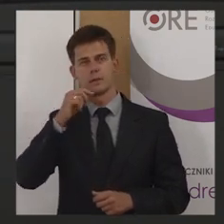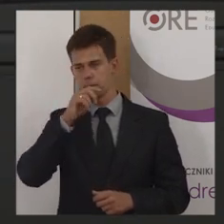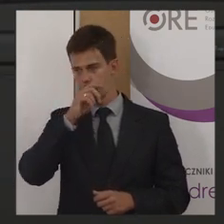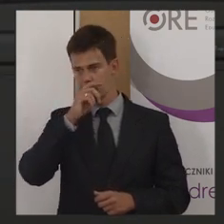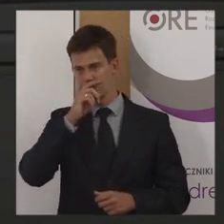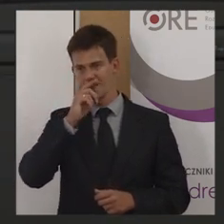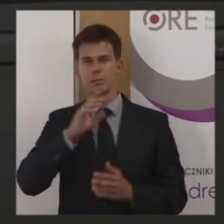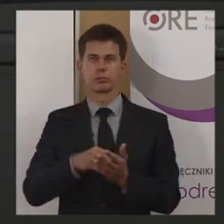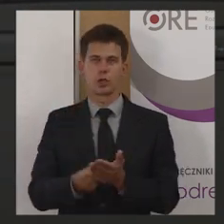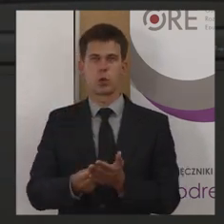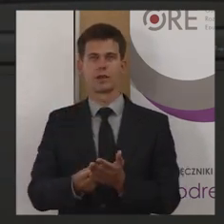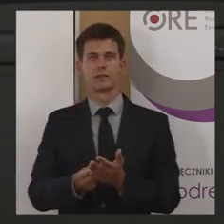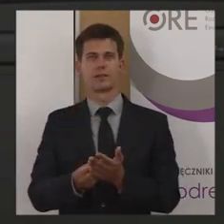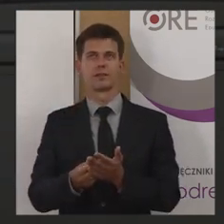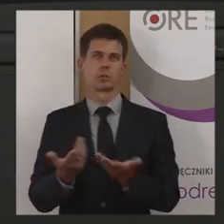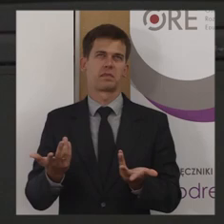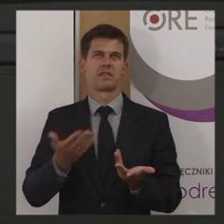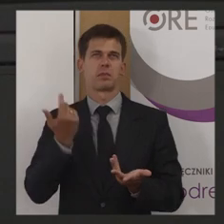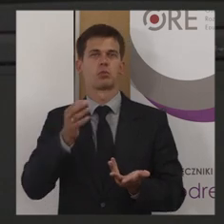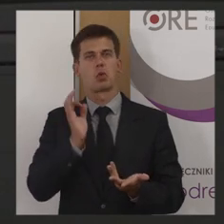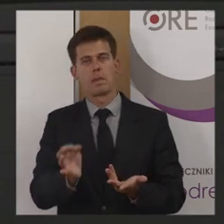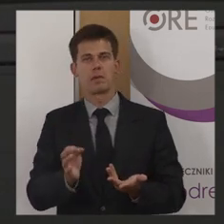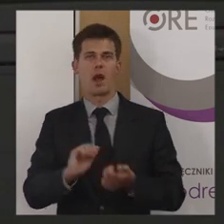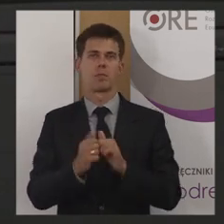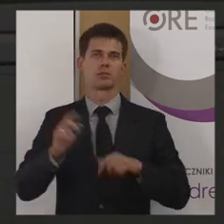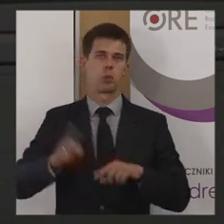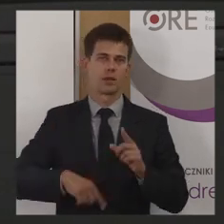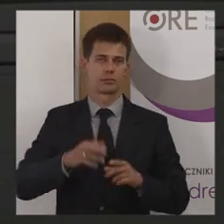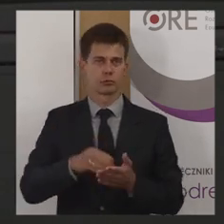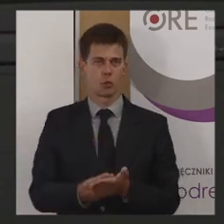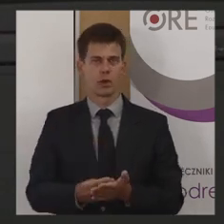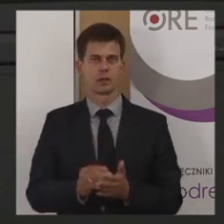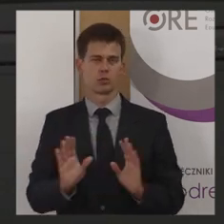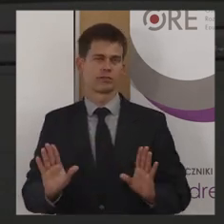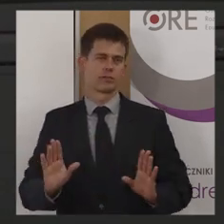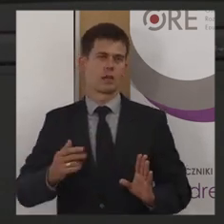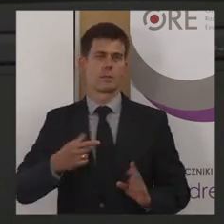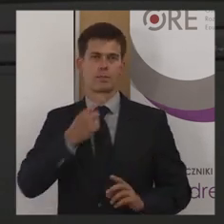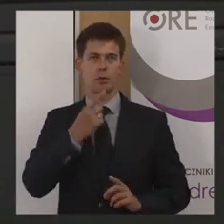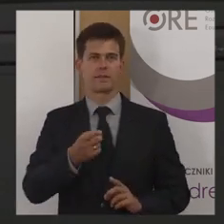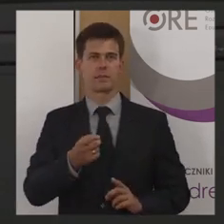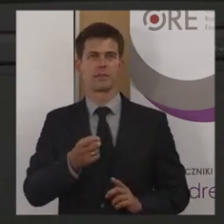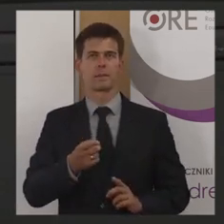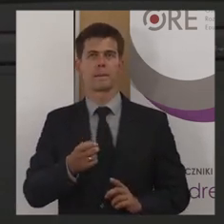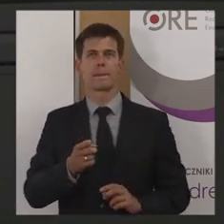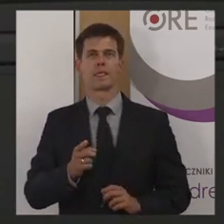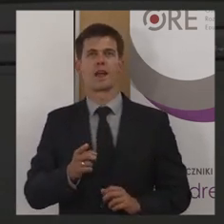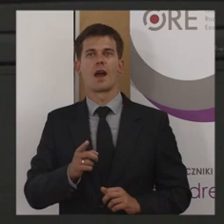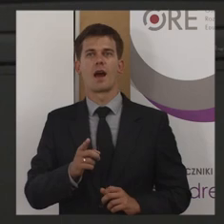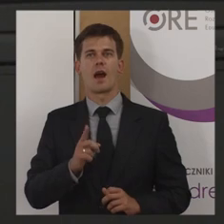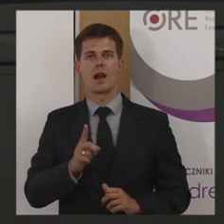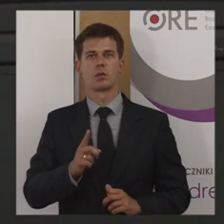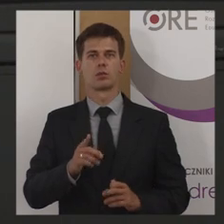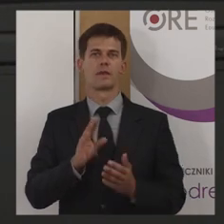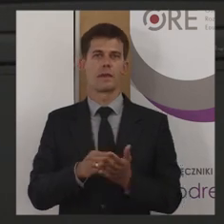taki przykład, nie wiem czy to jest przykład dobry i pewnie nie o konkretnym przykładzie jest miejsce, żeby dyskutować, ale